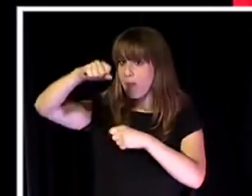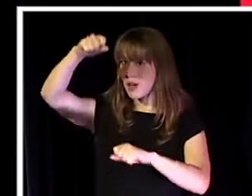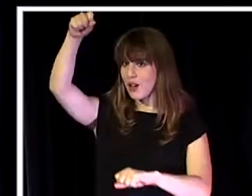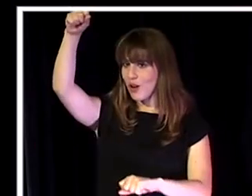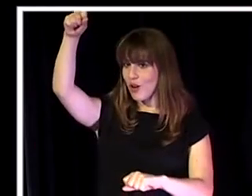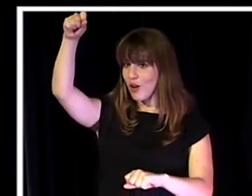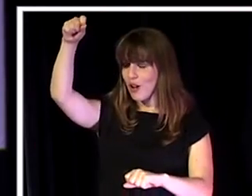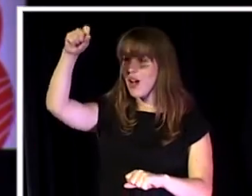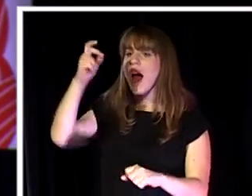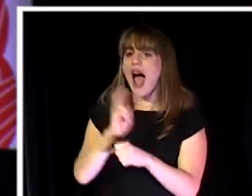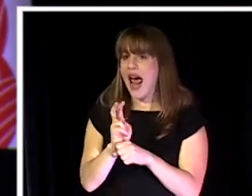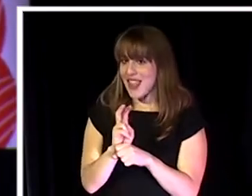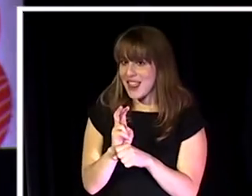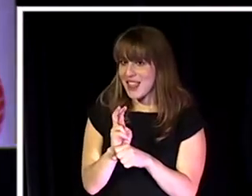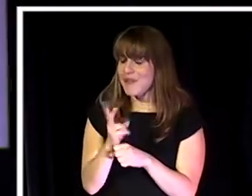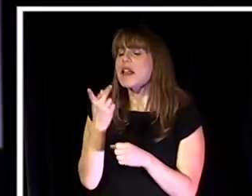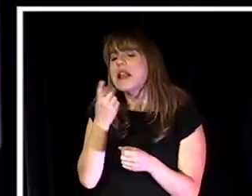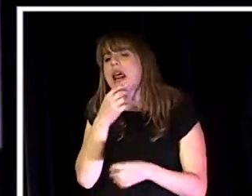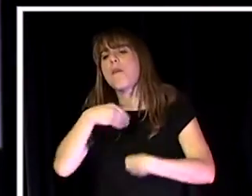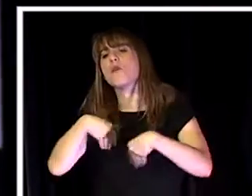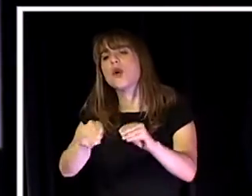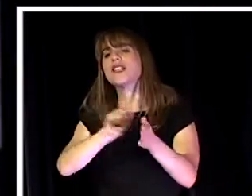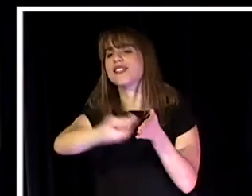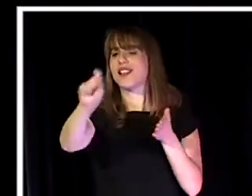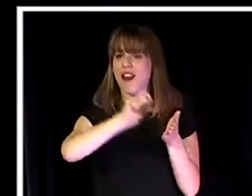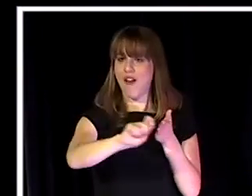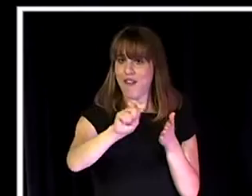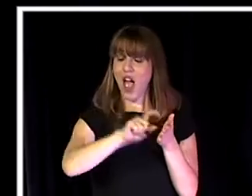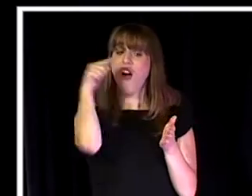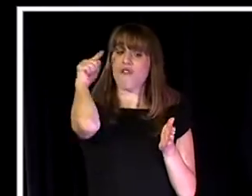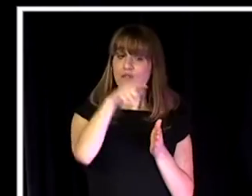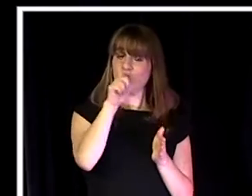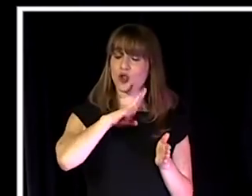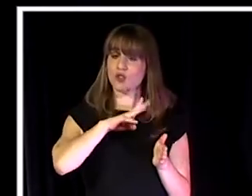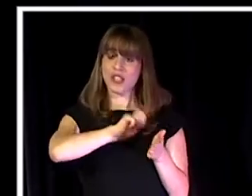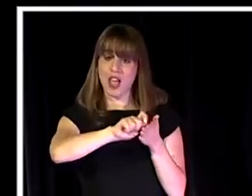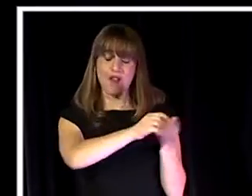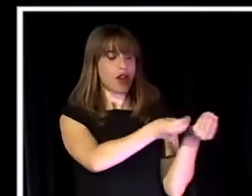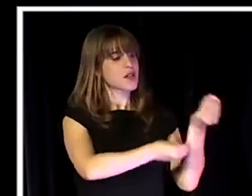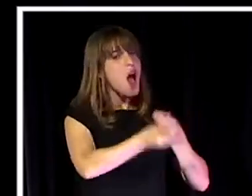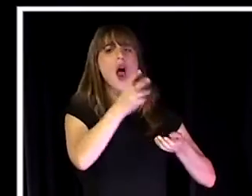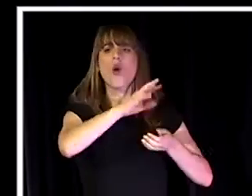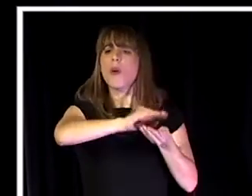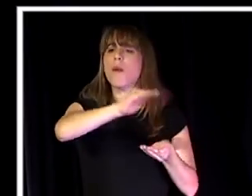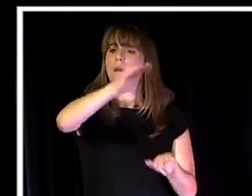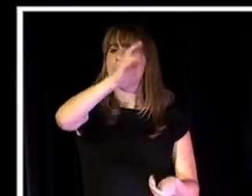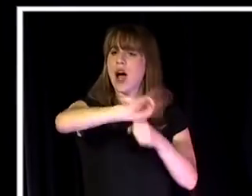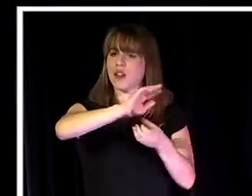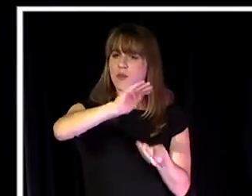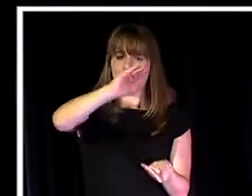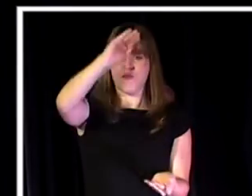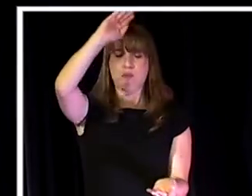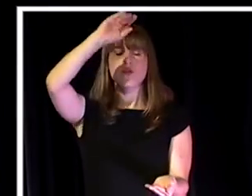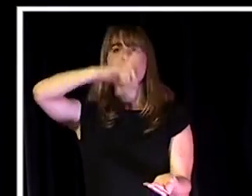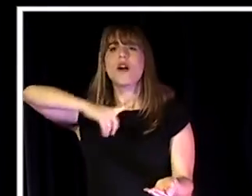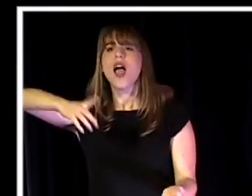Τον πάπυρο ο ράφτης λένε πως τον πούλησε σε ένα συγγραφέα. Και ο συγγραφέας τον πήρε μαζί με άλλους πάπυρους και έγραψε το